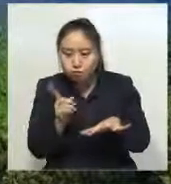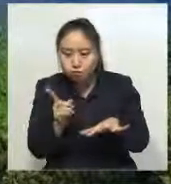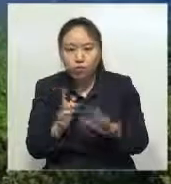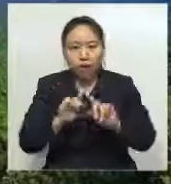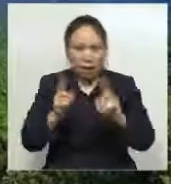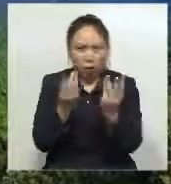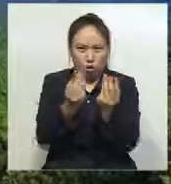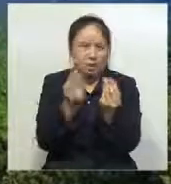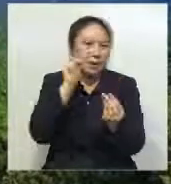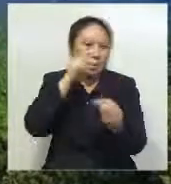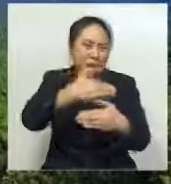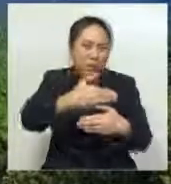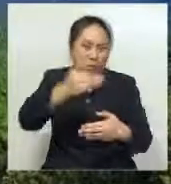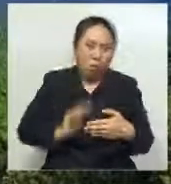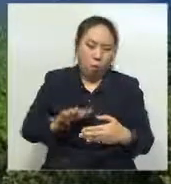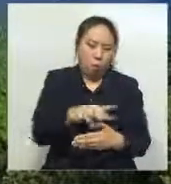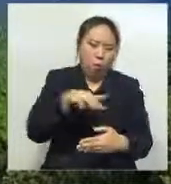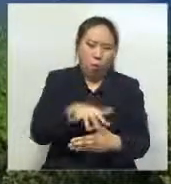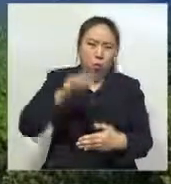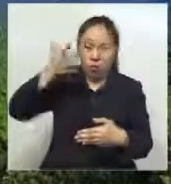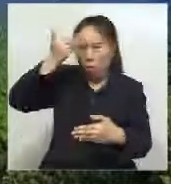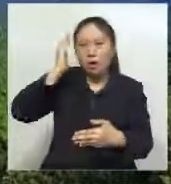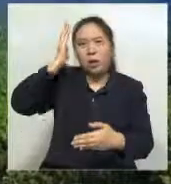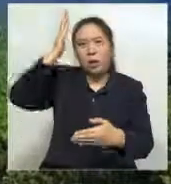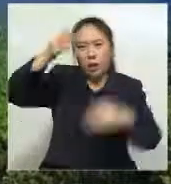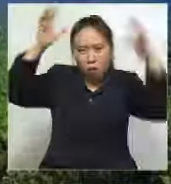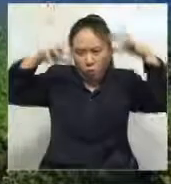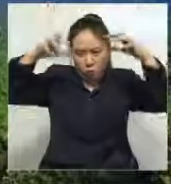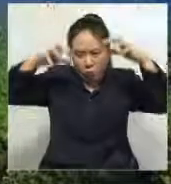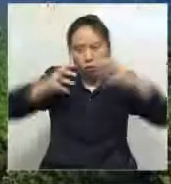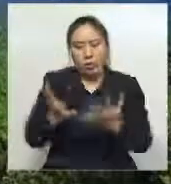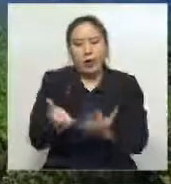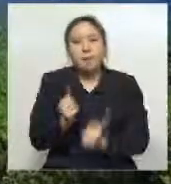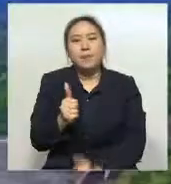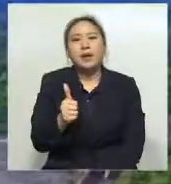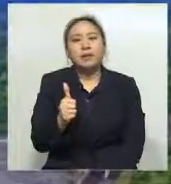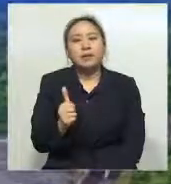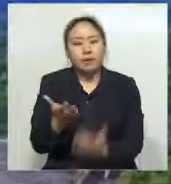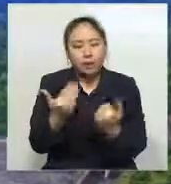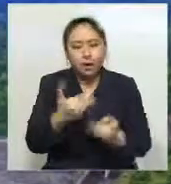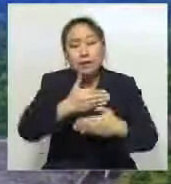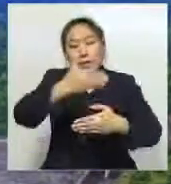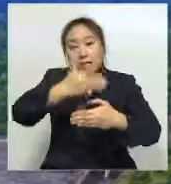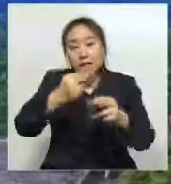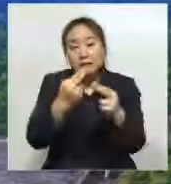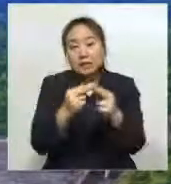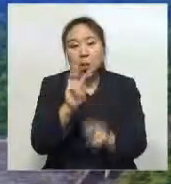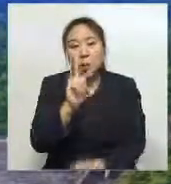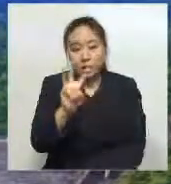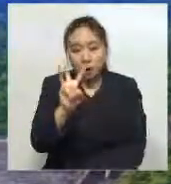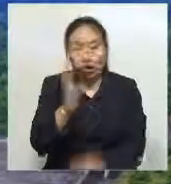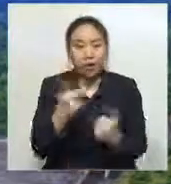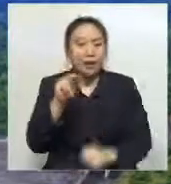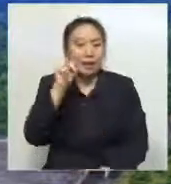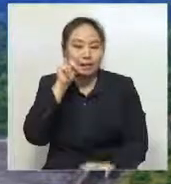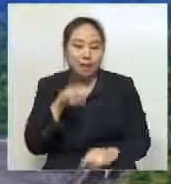องเร่งพร่องน้ำรองรับปริมาณน้ำฝนที่จะตกอย่างต่อเนื่องค่ะส่วนที่เขื่อนวชิราลงกรณ์มีปริมาณน้ำร้อย